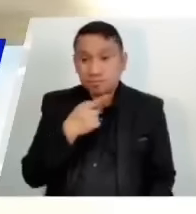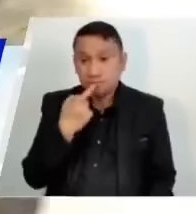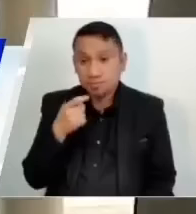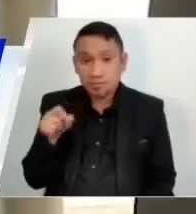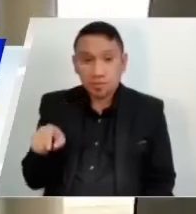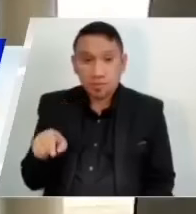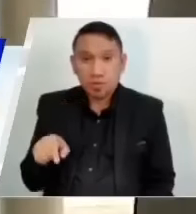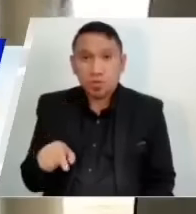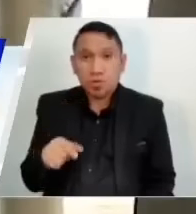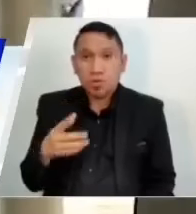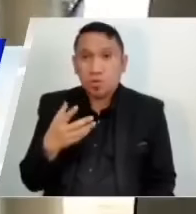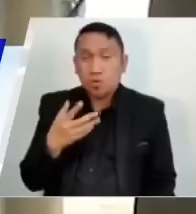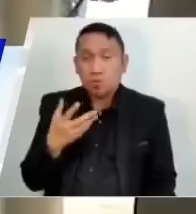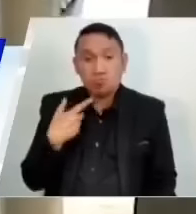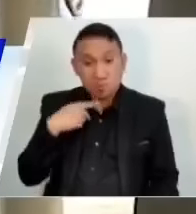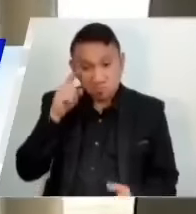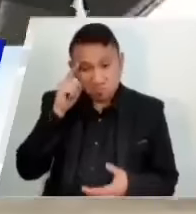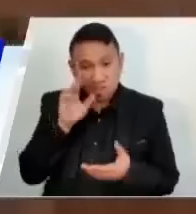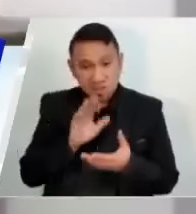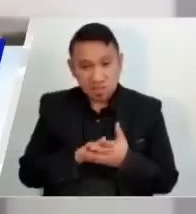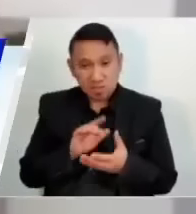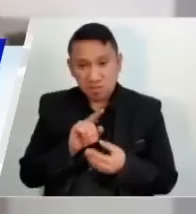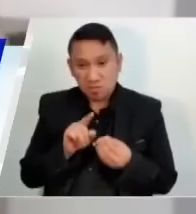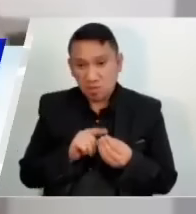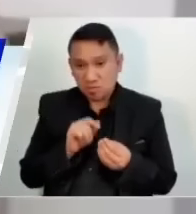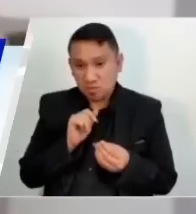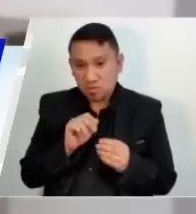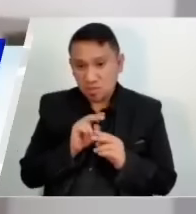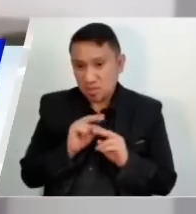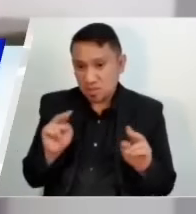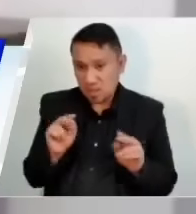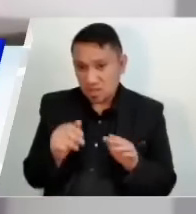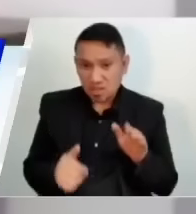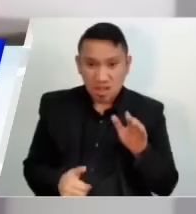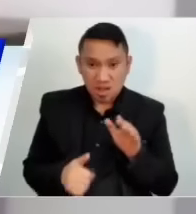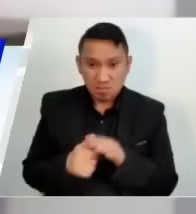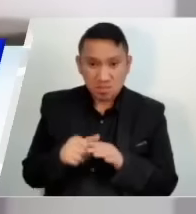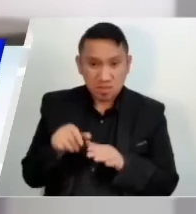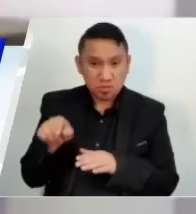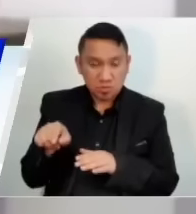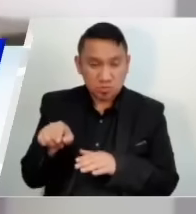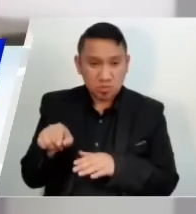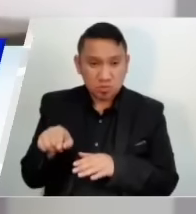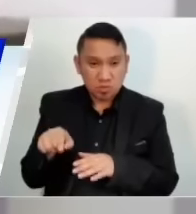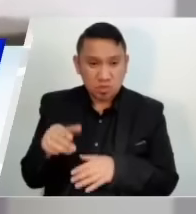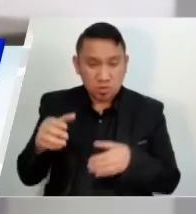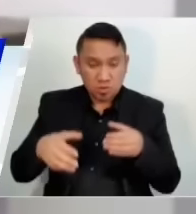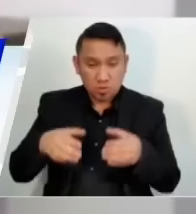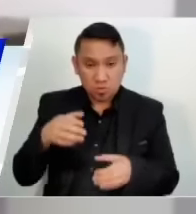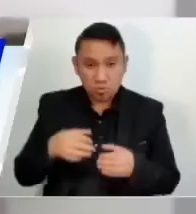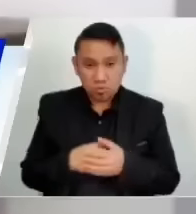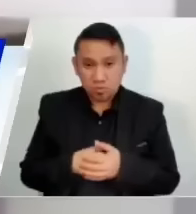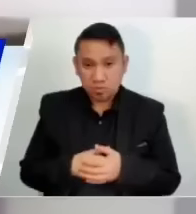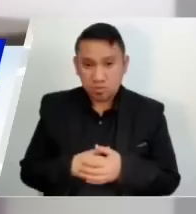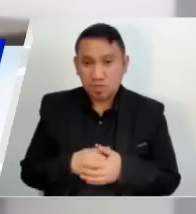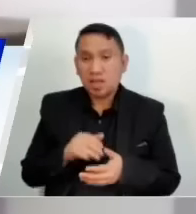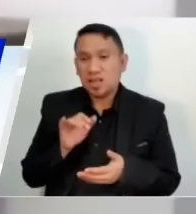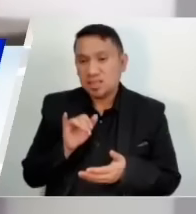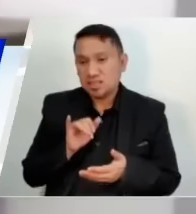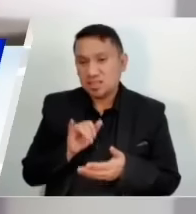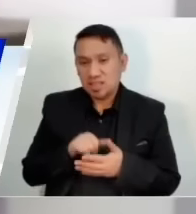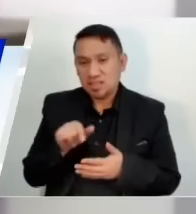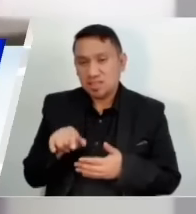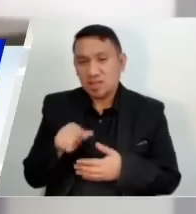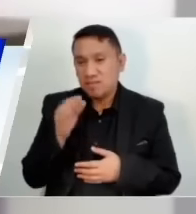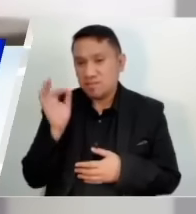sa pangakong non-appearance sa korte. If sinabi na non-appearance, you don't have to worry about it, then that's absolutely a red flag right